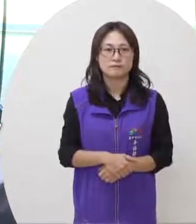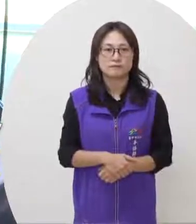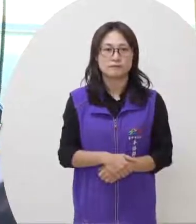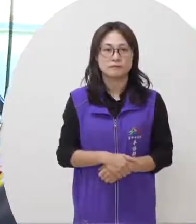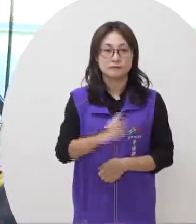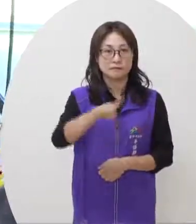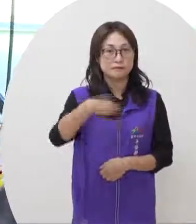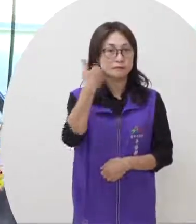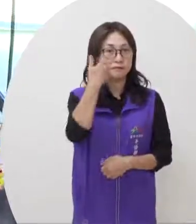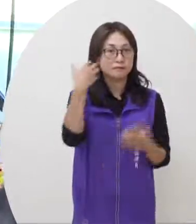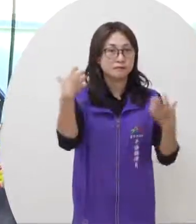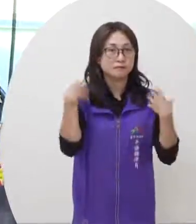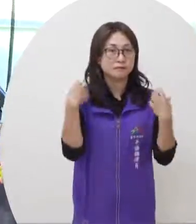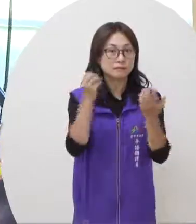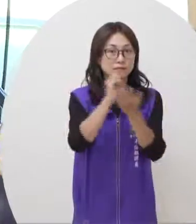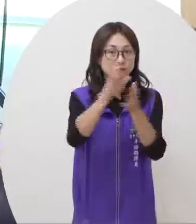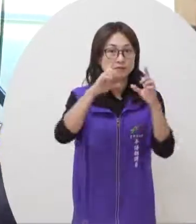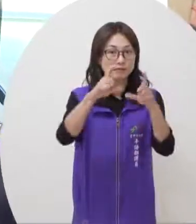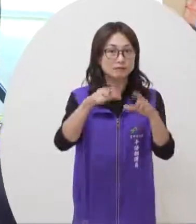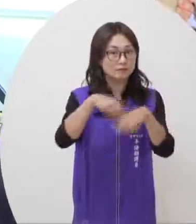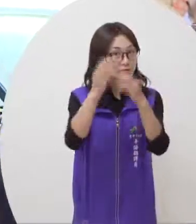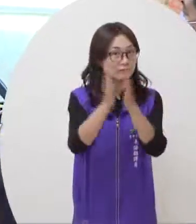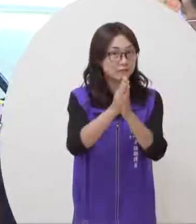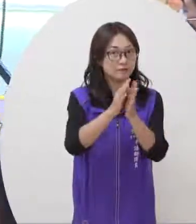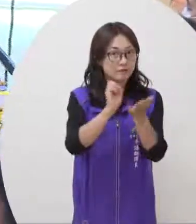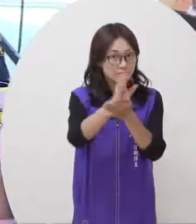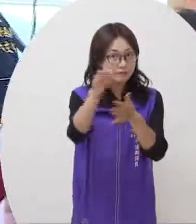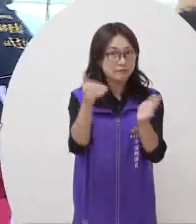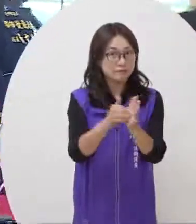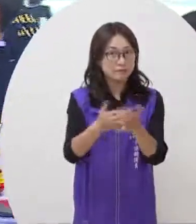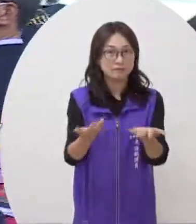接下来哪个局出柜都报告完了吗？